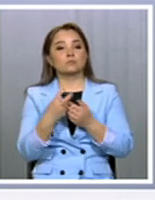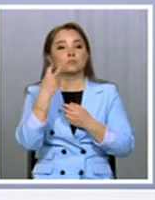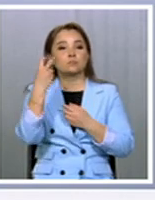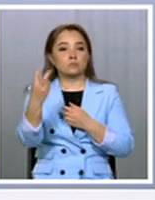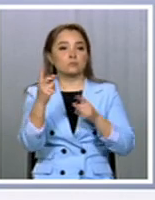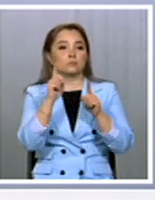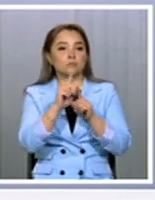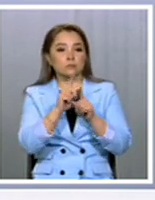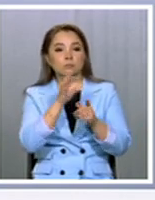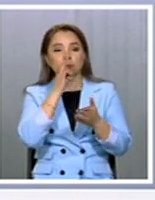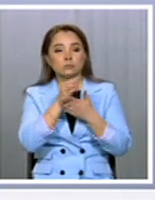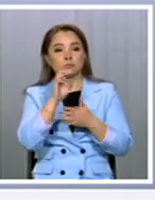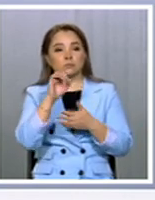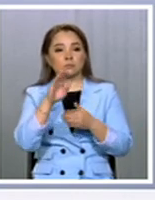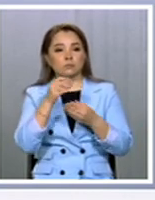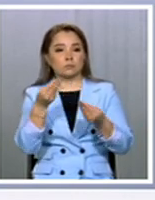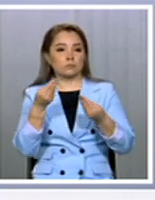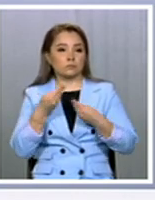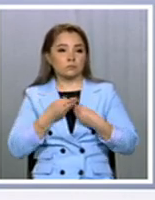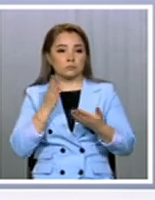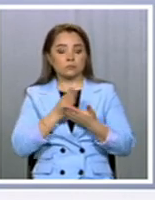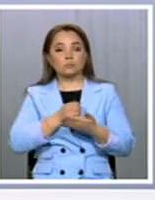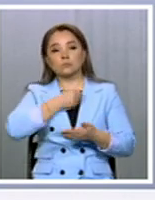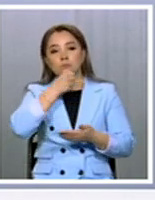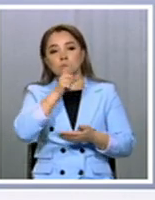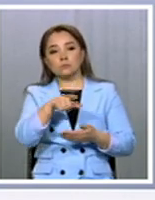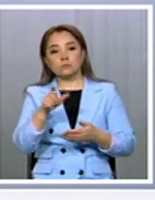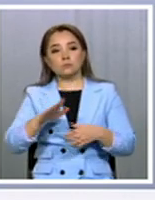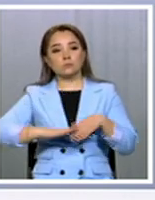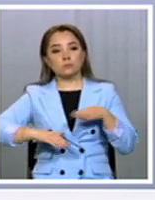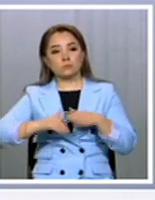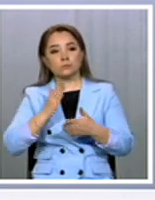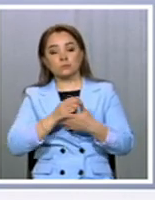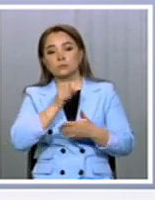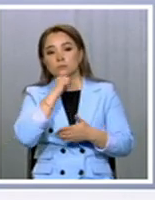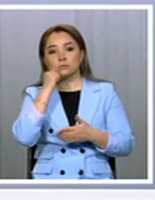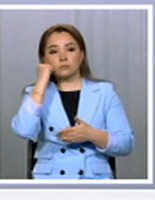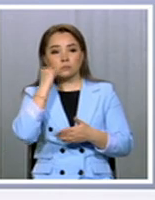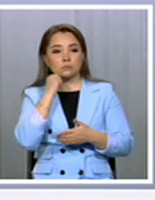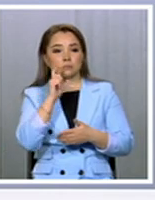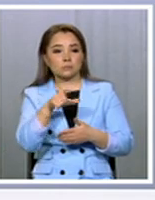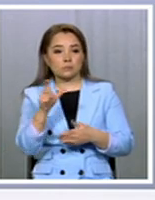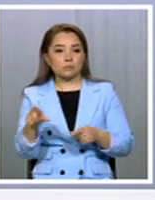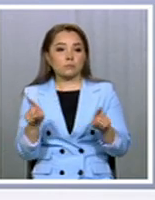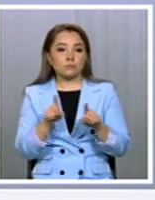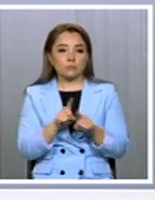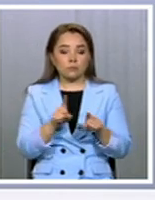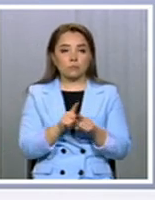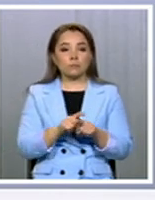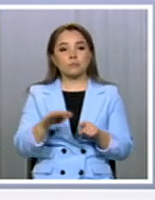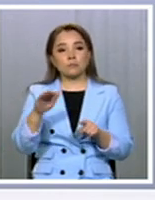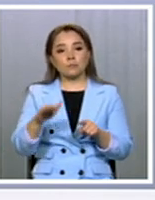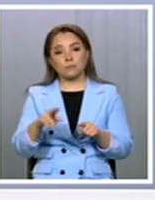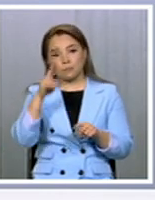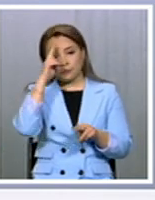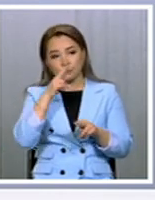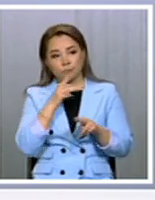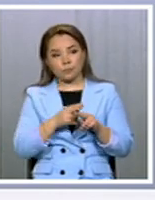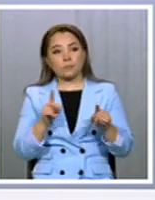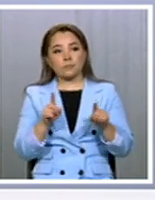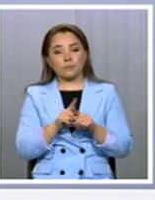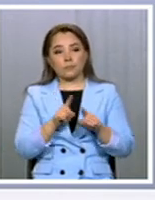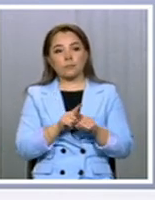сұралатын болған. Үлкен кісілердің қолынан, ақсақалдардың қолынан кіші інілері